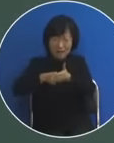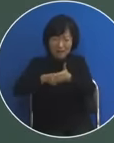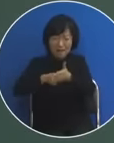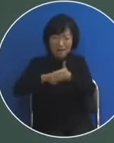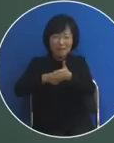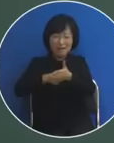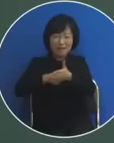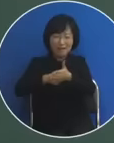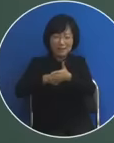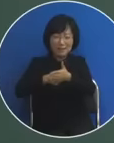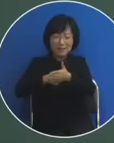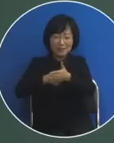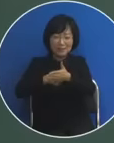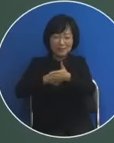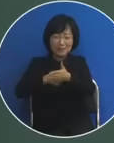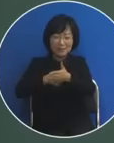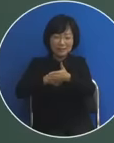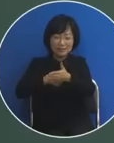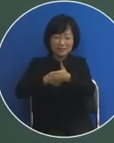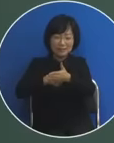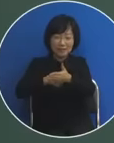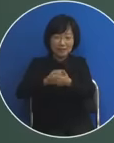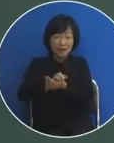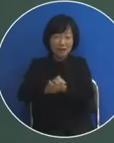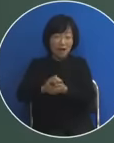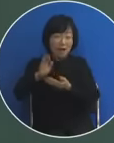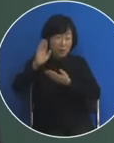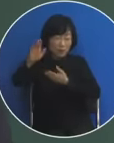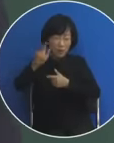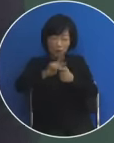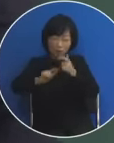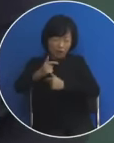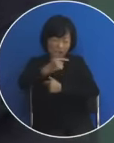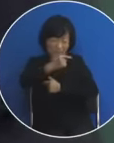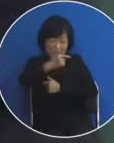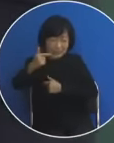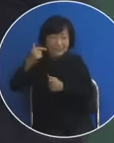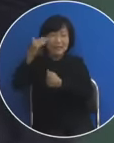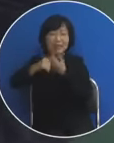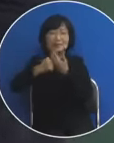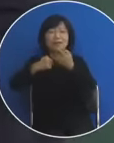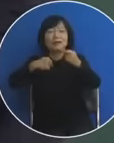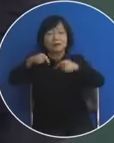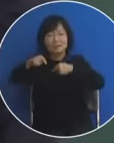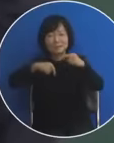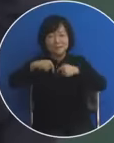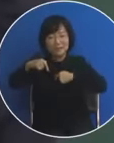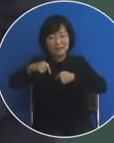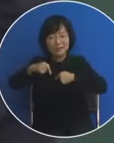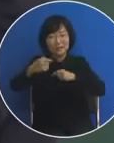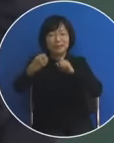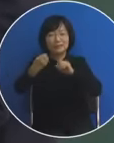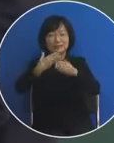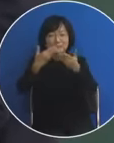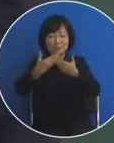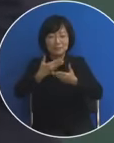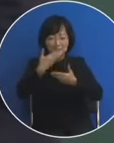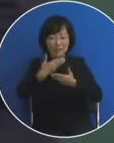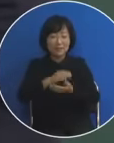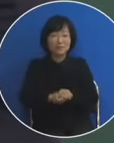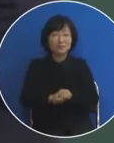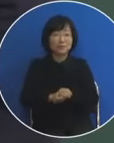계속 일어나기 시작하는데 앞으로 더 큰 거 일어나요. If you enjoy this blessing, the works will continue to take place, and even greater things will happen in the future. 오늘 여러분이 여기